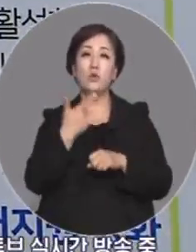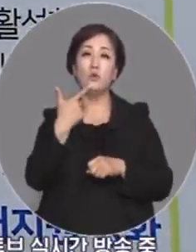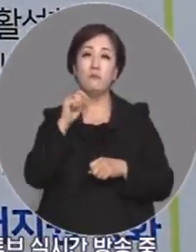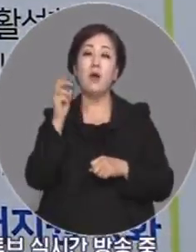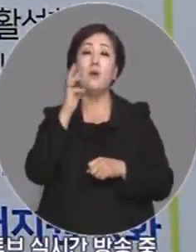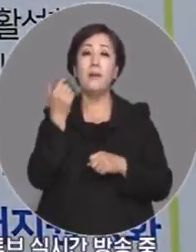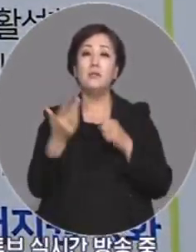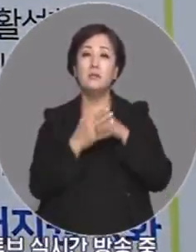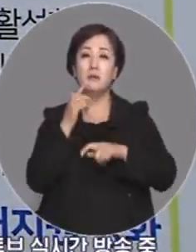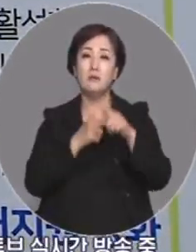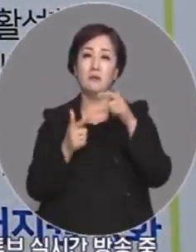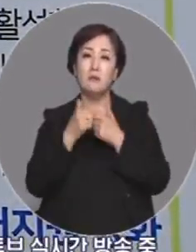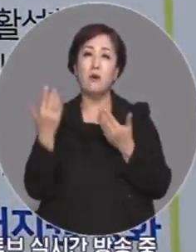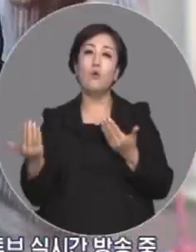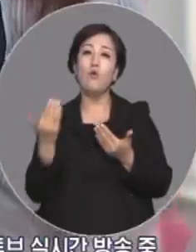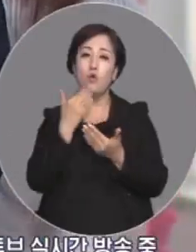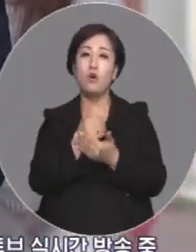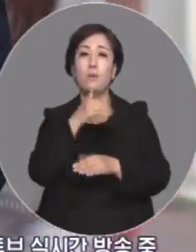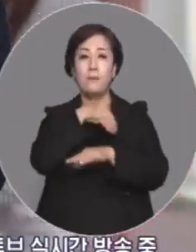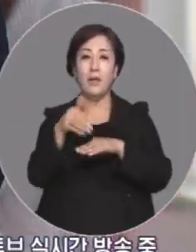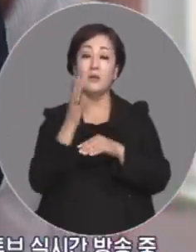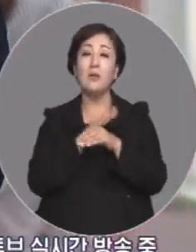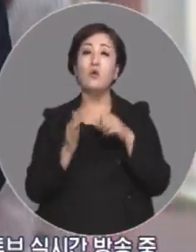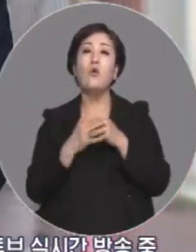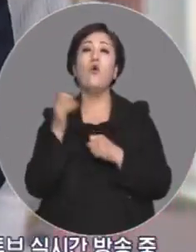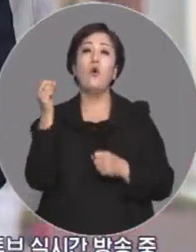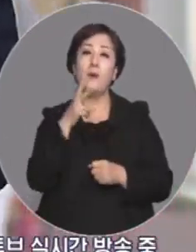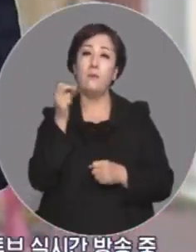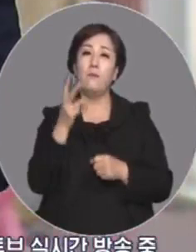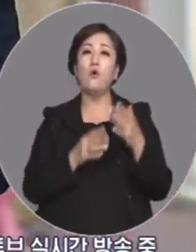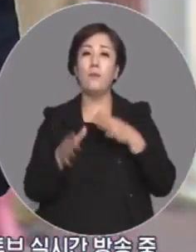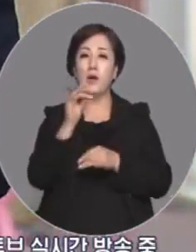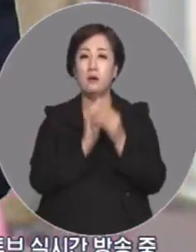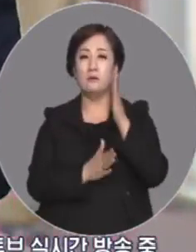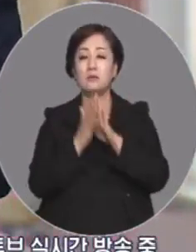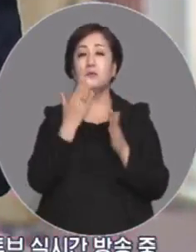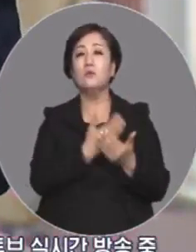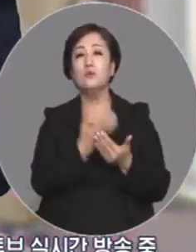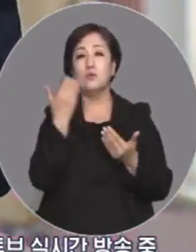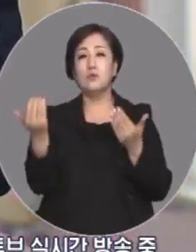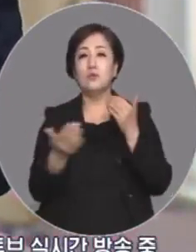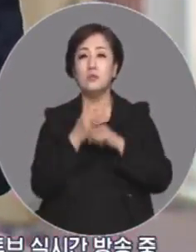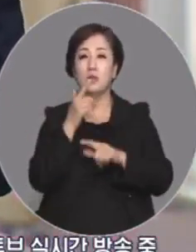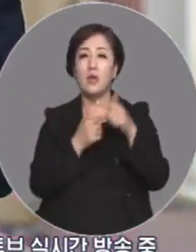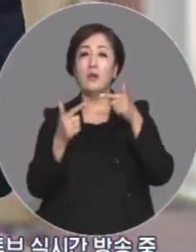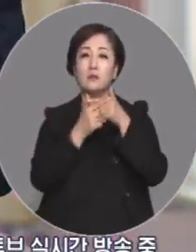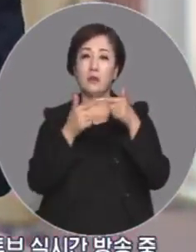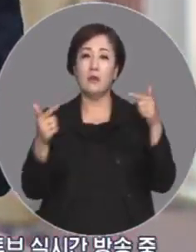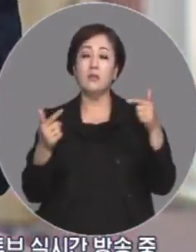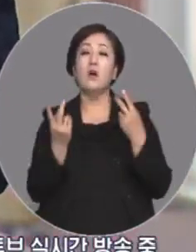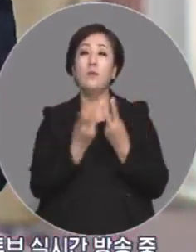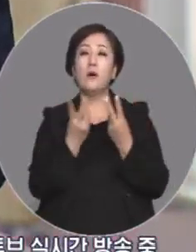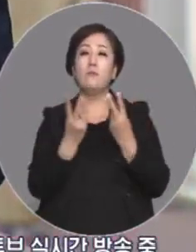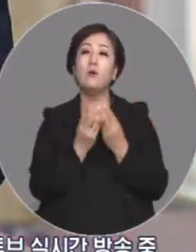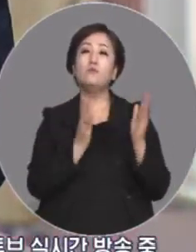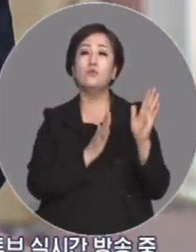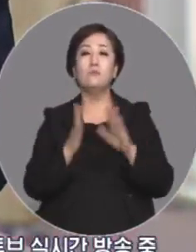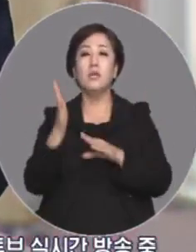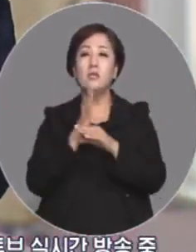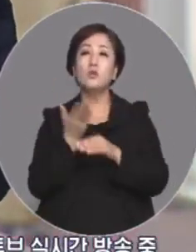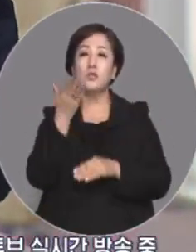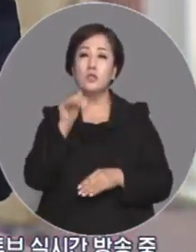호를 공급한다는 계획입니다. 반복되는 백화점식 인구 유출 차단과 유입책으로 타개책을 찾고